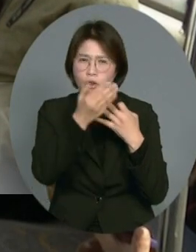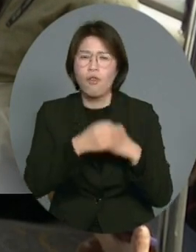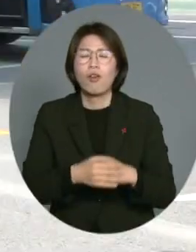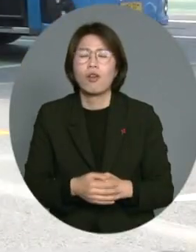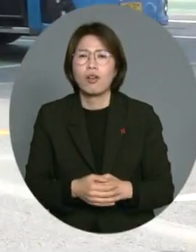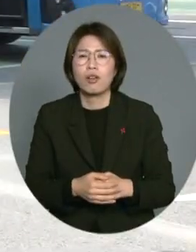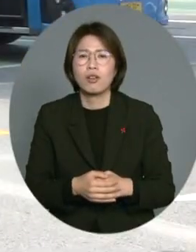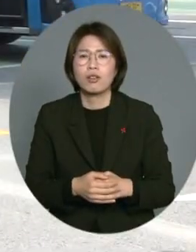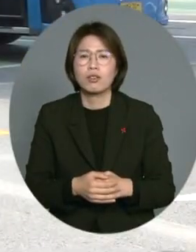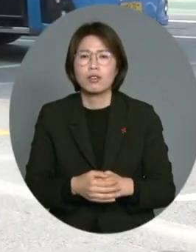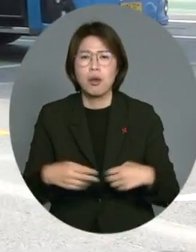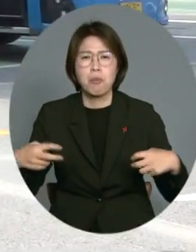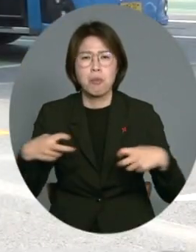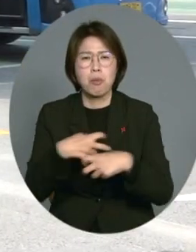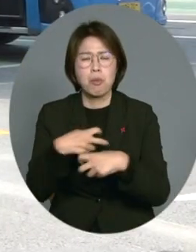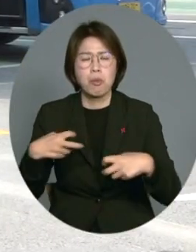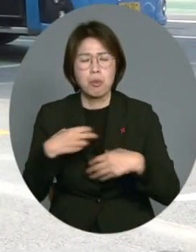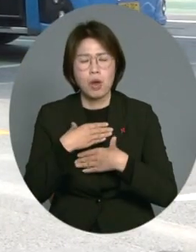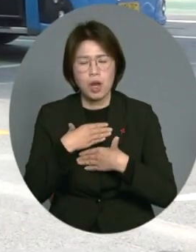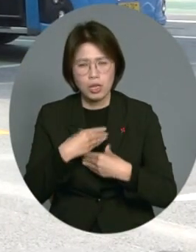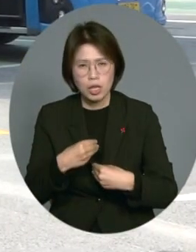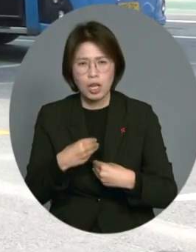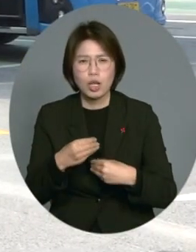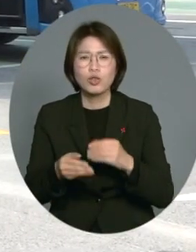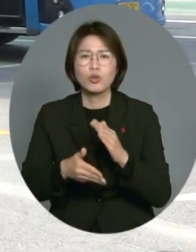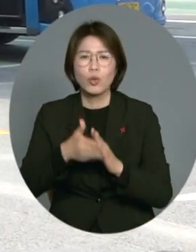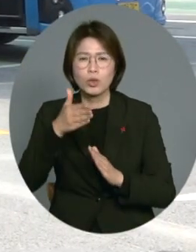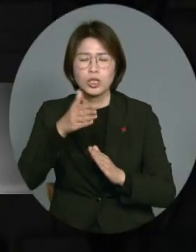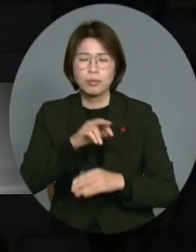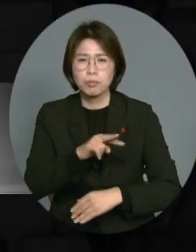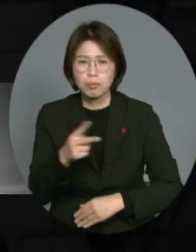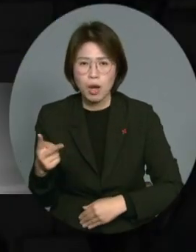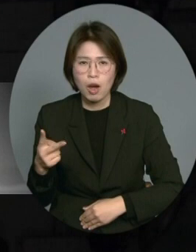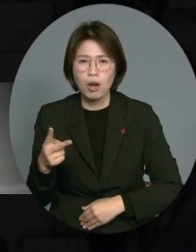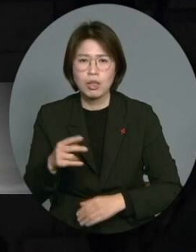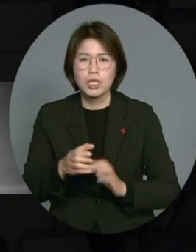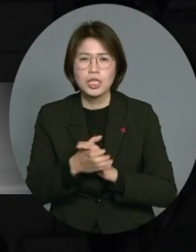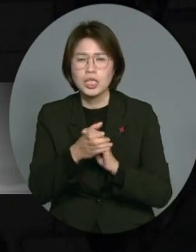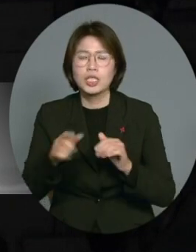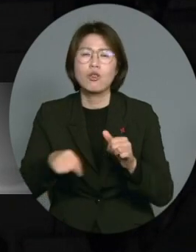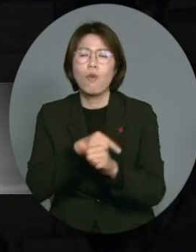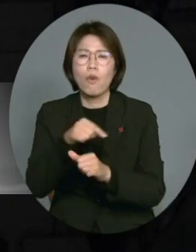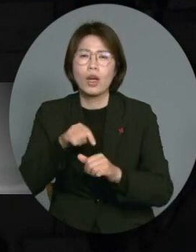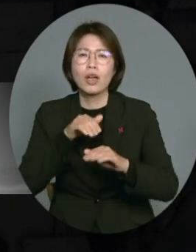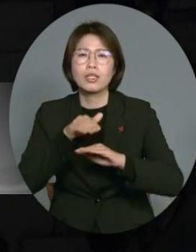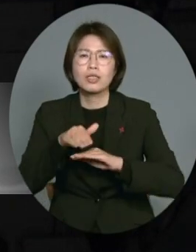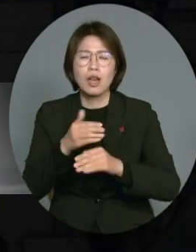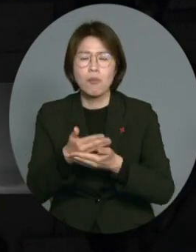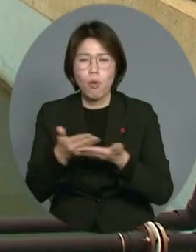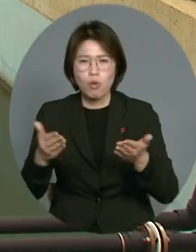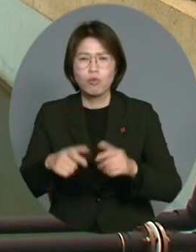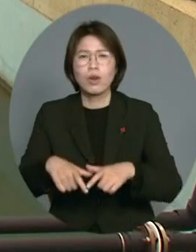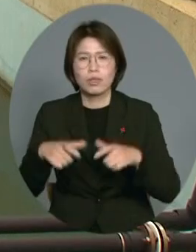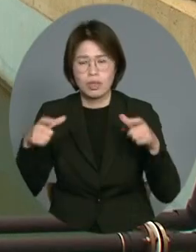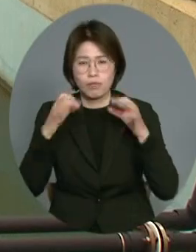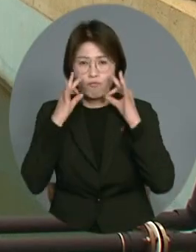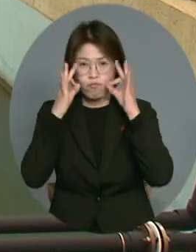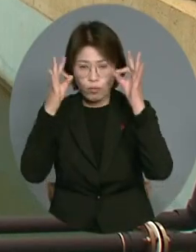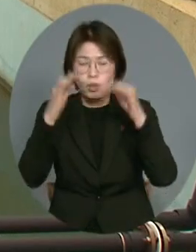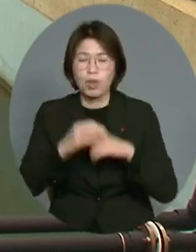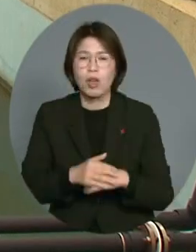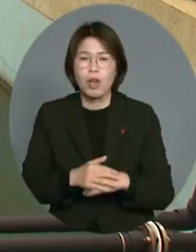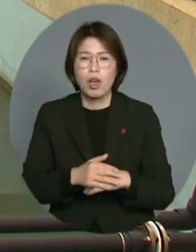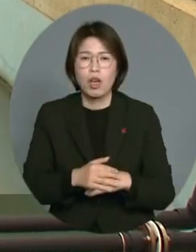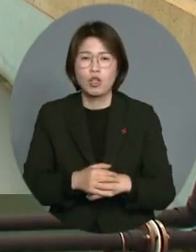만큼 대중교통이 편한 도시 구조로의 전환과 친환경차 보급 확대에 힘씁니다. 한 번